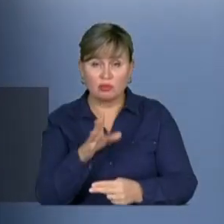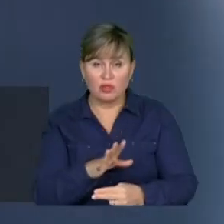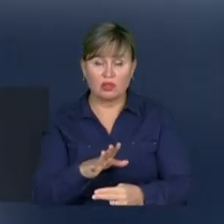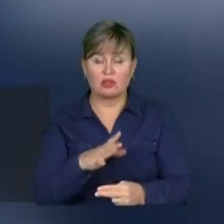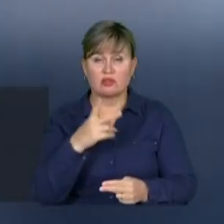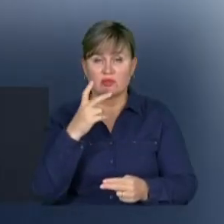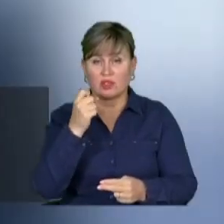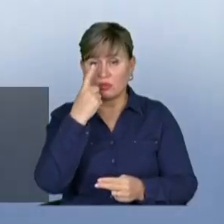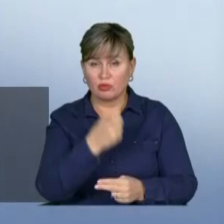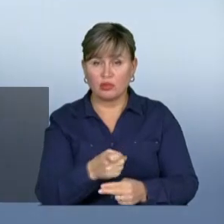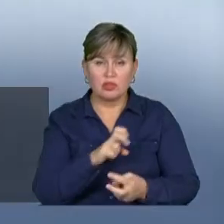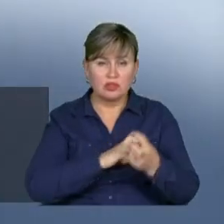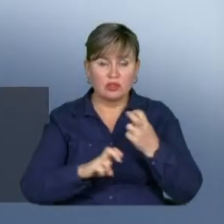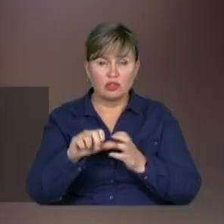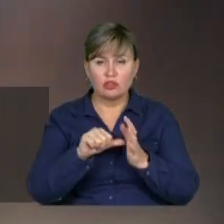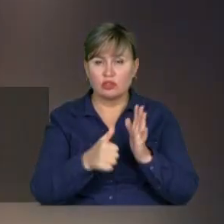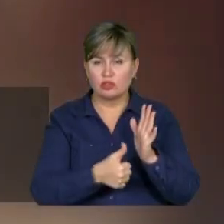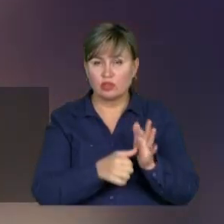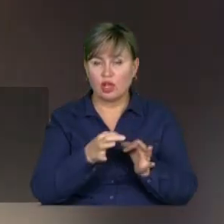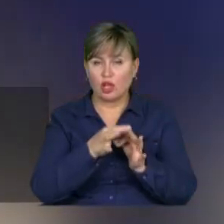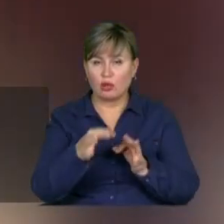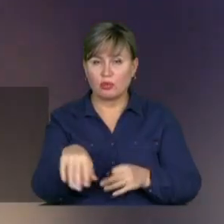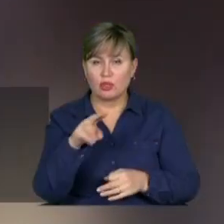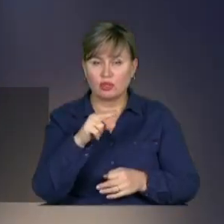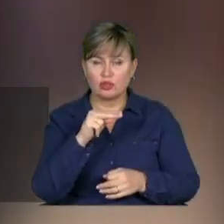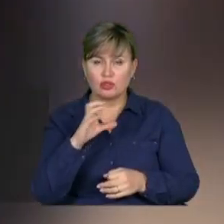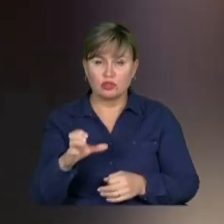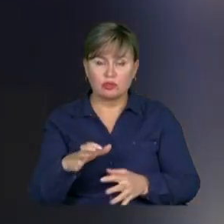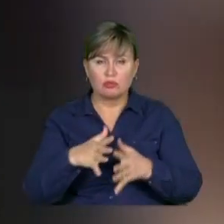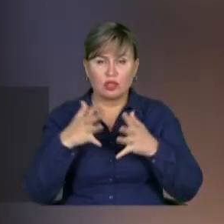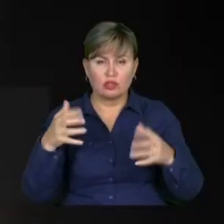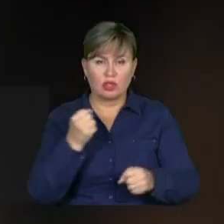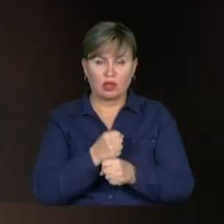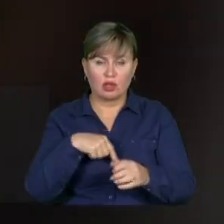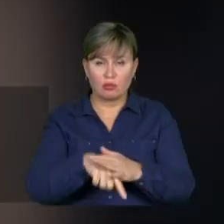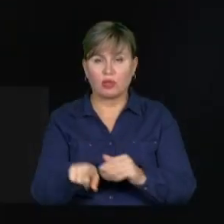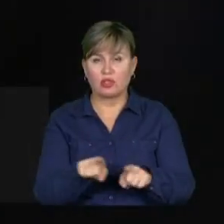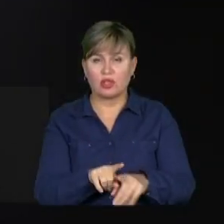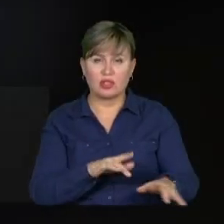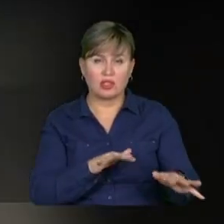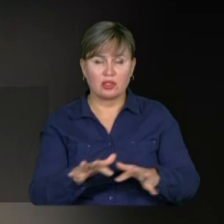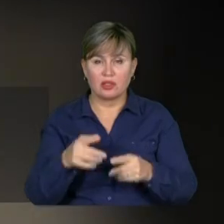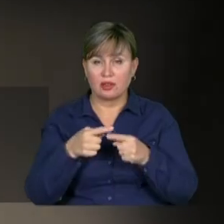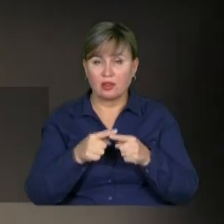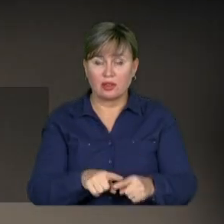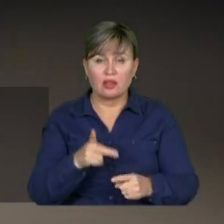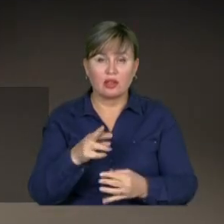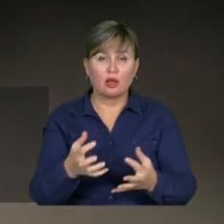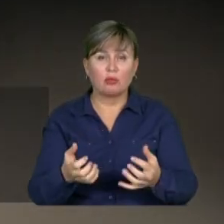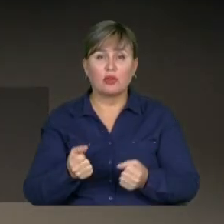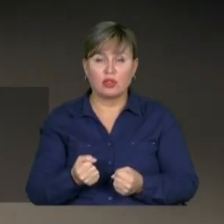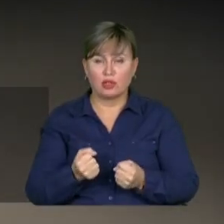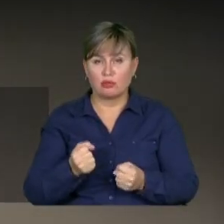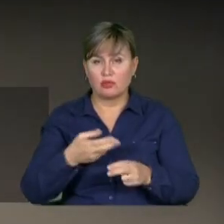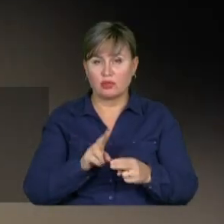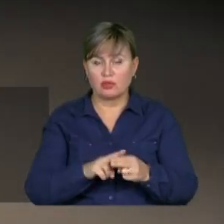непогоде, людей искали 16 сотрудников областного ДЧС. В масштабных работах также задействовали технику. Для приема